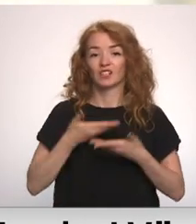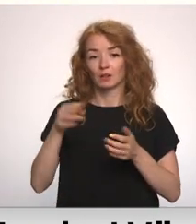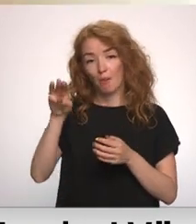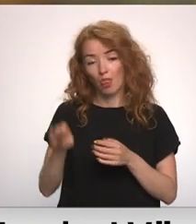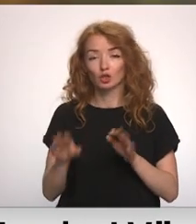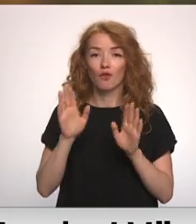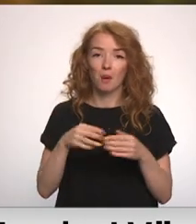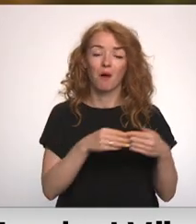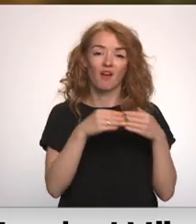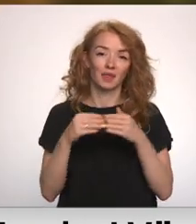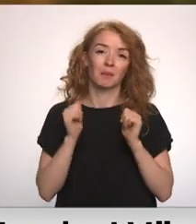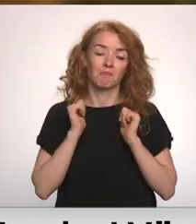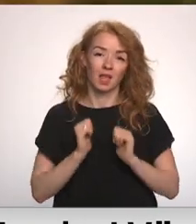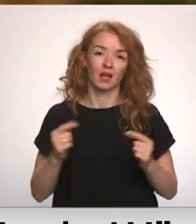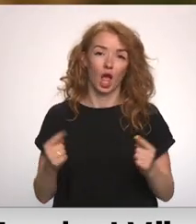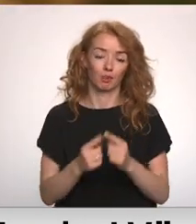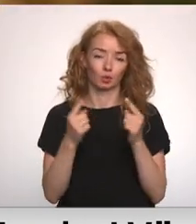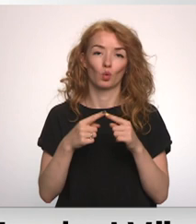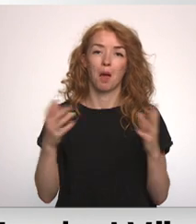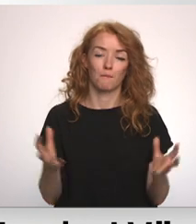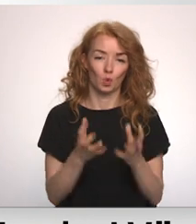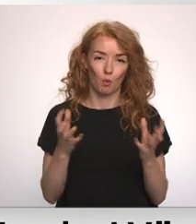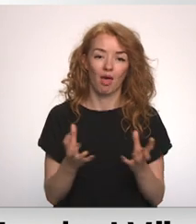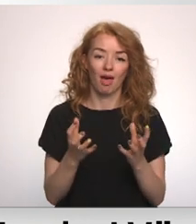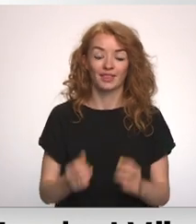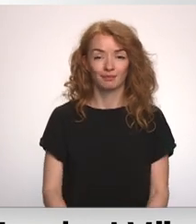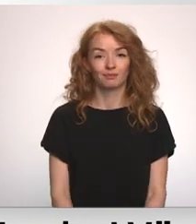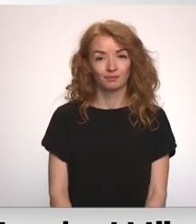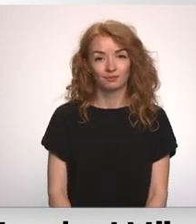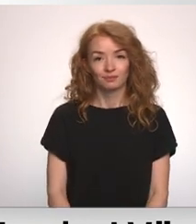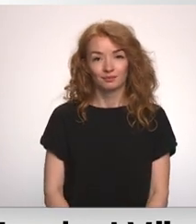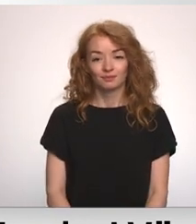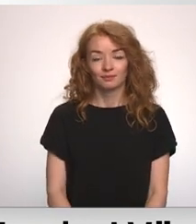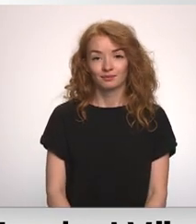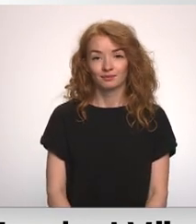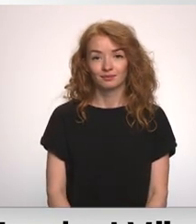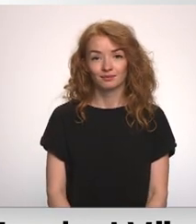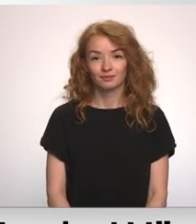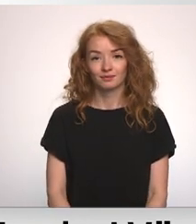pavadīt cieņpilni un aprūpēti. Aija Kīncēns Kupč, Latvijas televīzija.